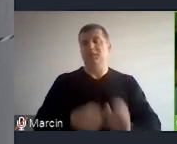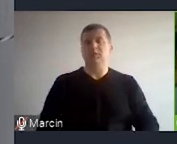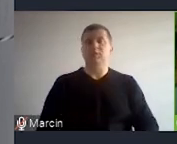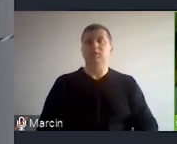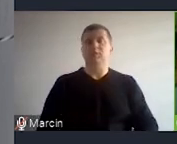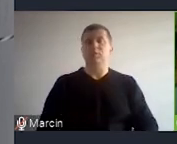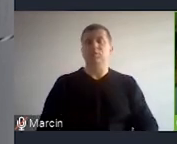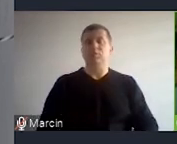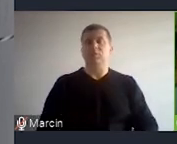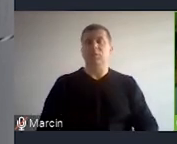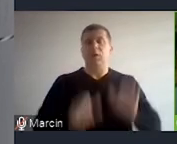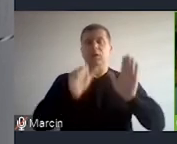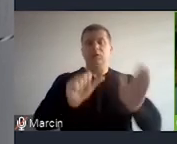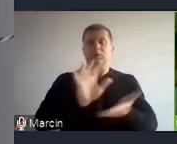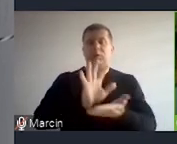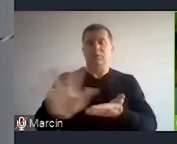I